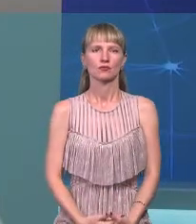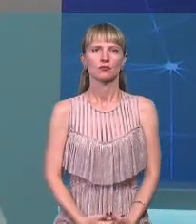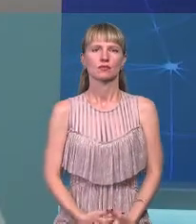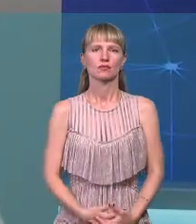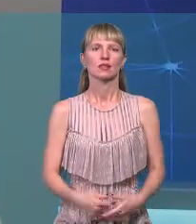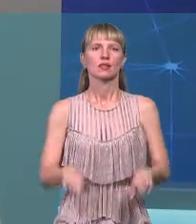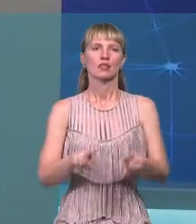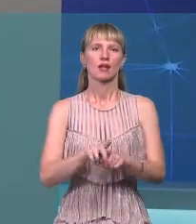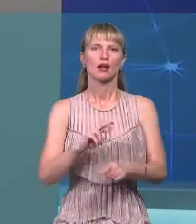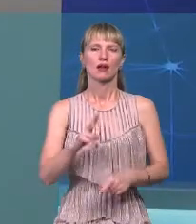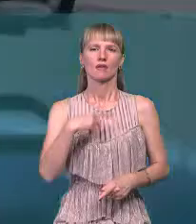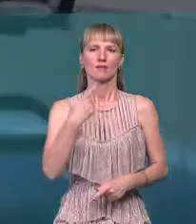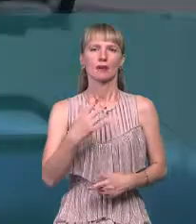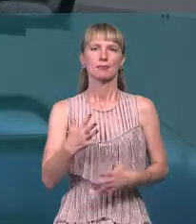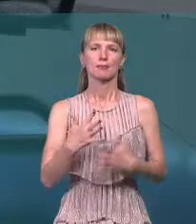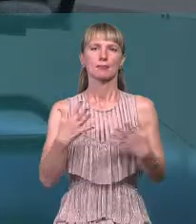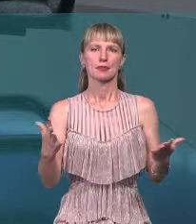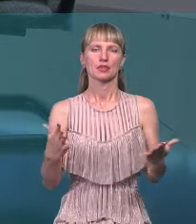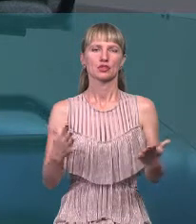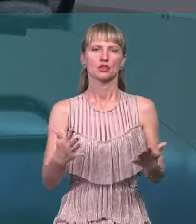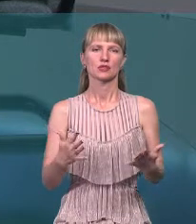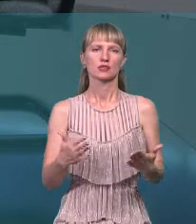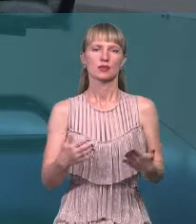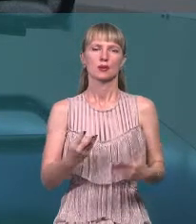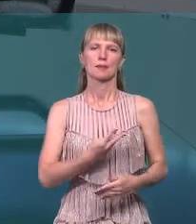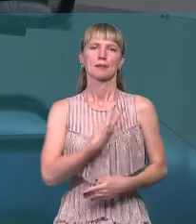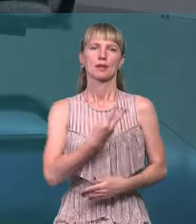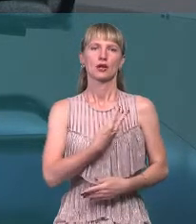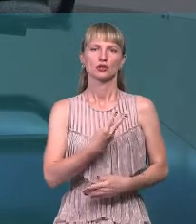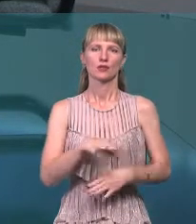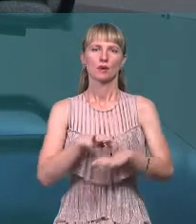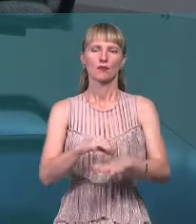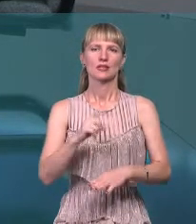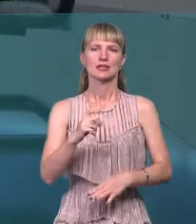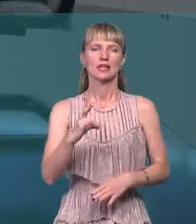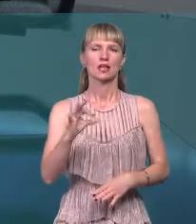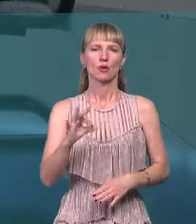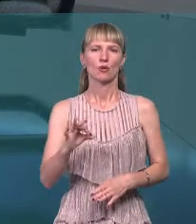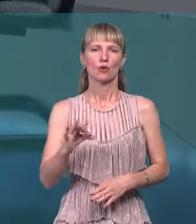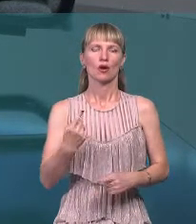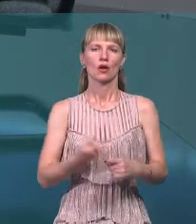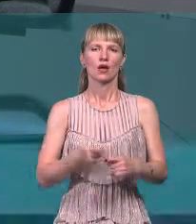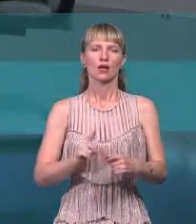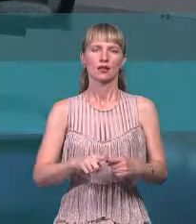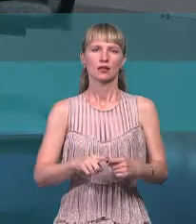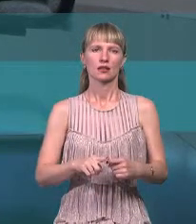Так, як ви вже зазначили, переважна більшість бажаючих проходити зовнішнє незалежне оцінювання – це,